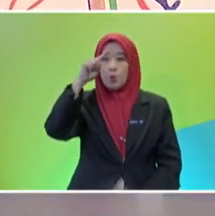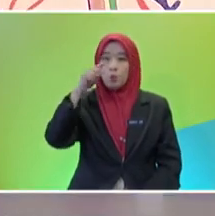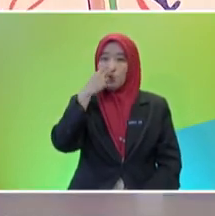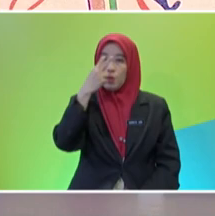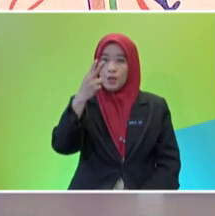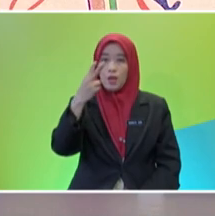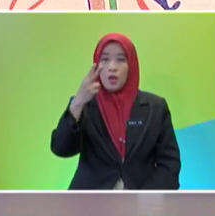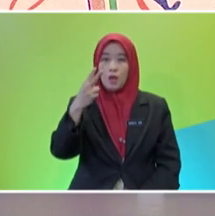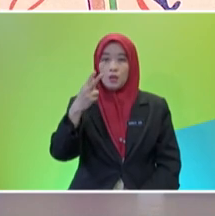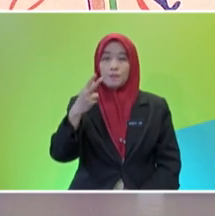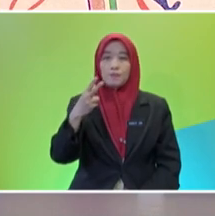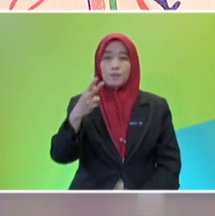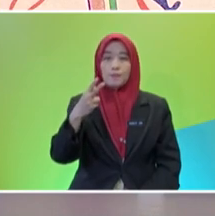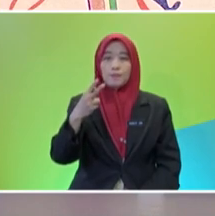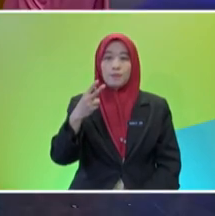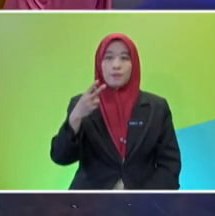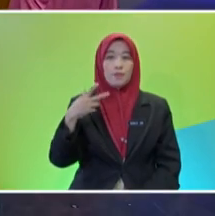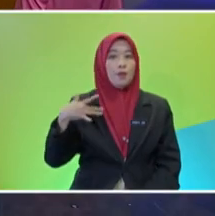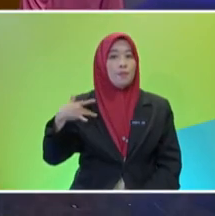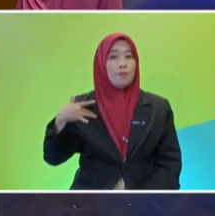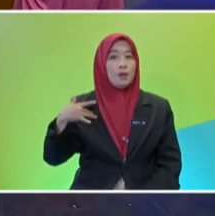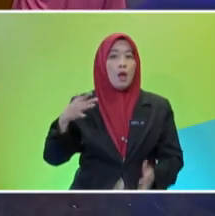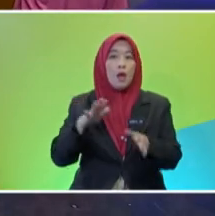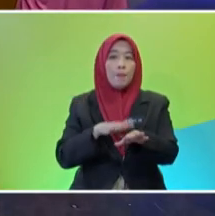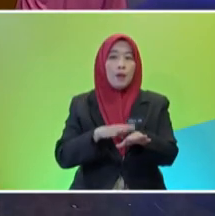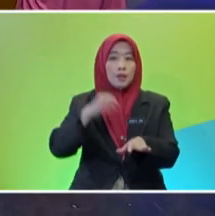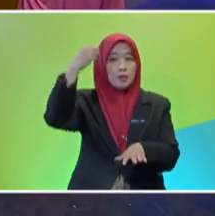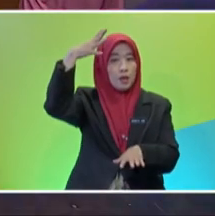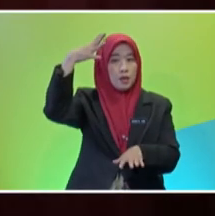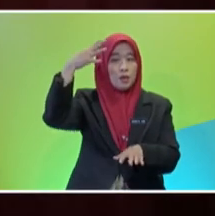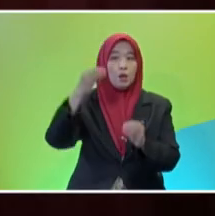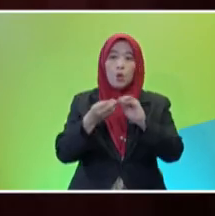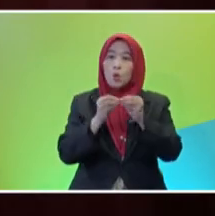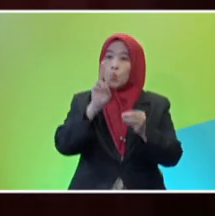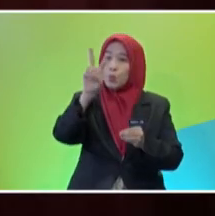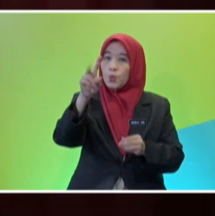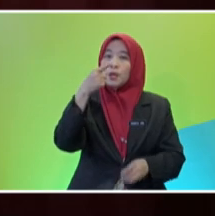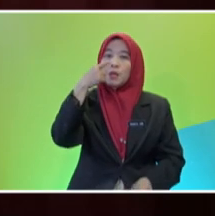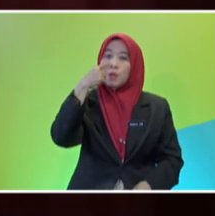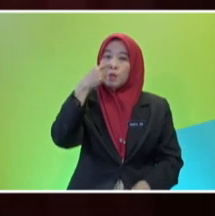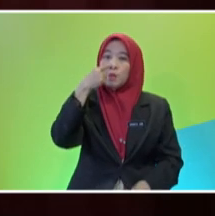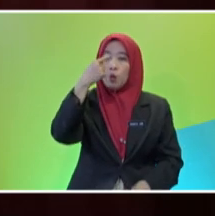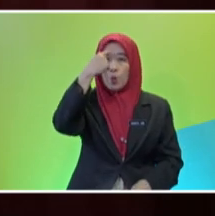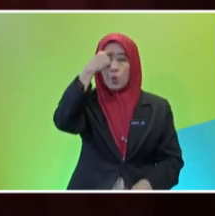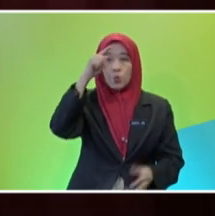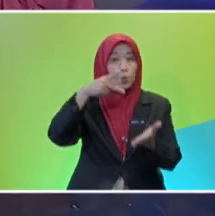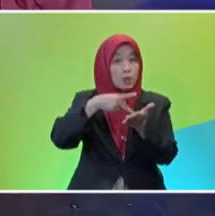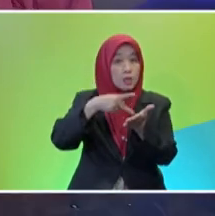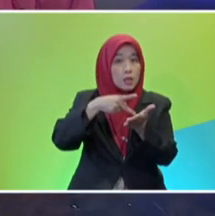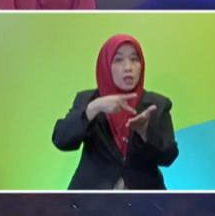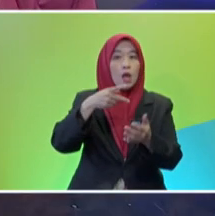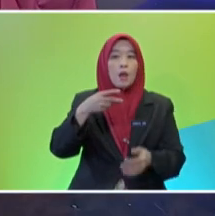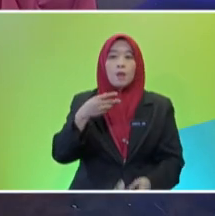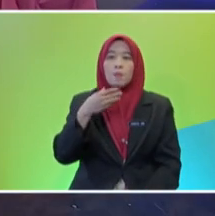kepada cahaya. Okey, yang keduanya iaitu hidung. Hidung. Hidung kita untuk mengesan bau. Kita